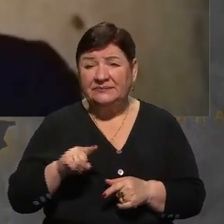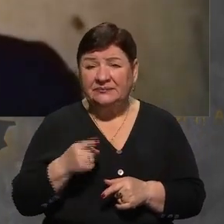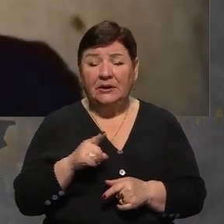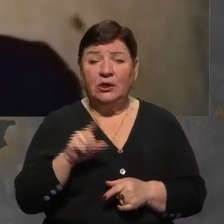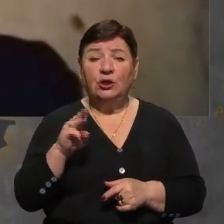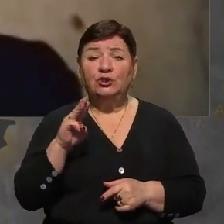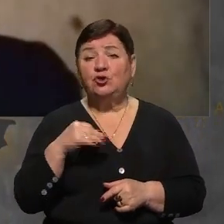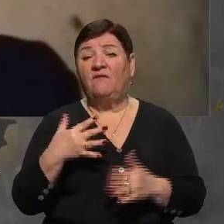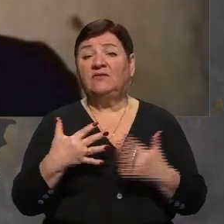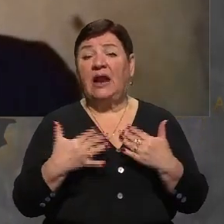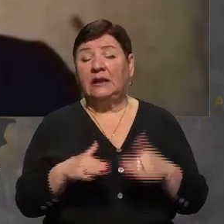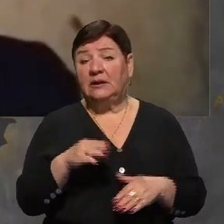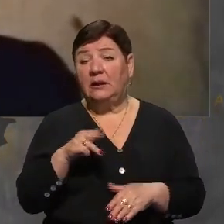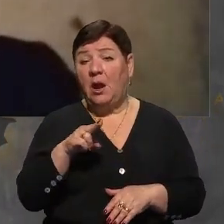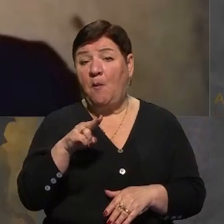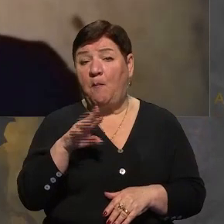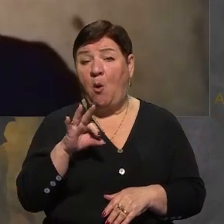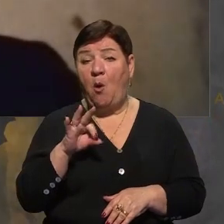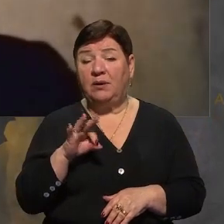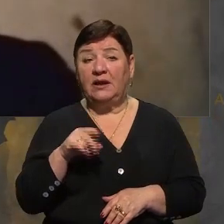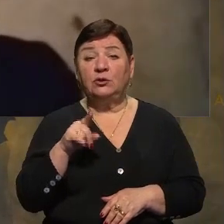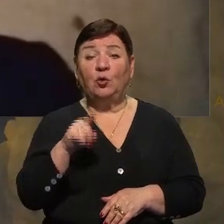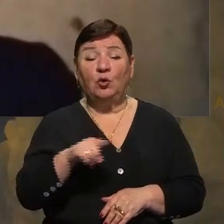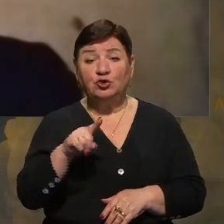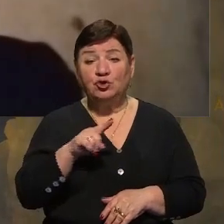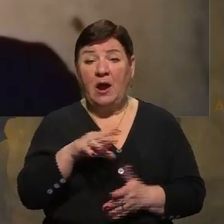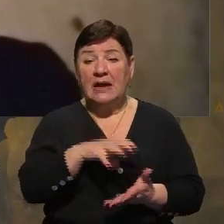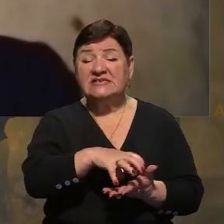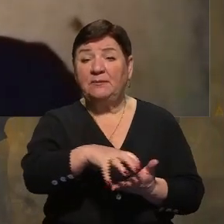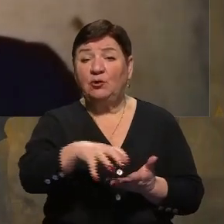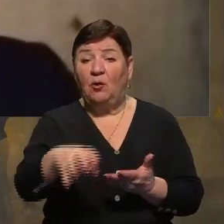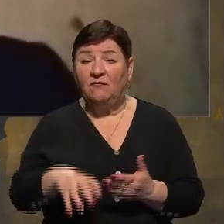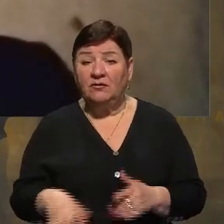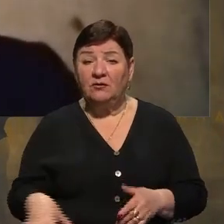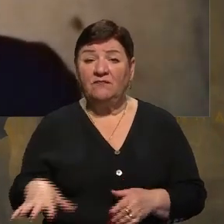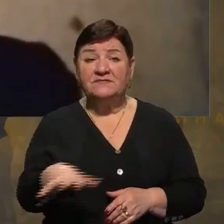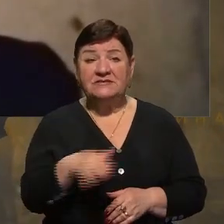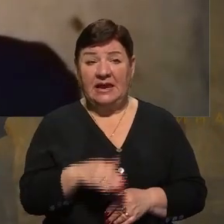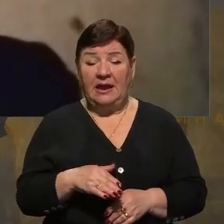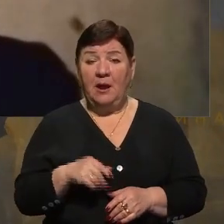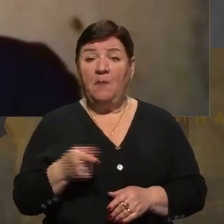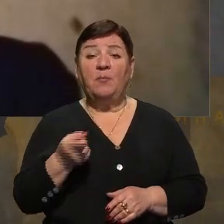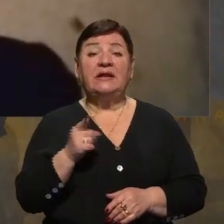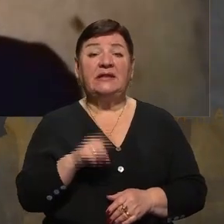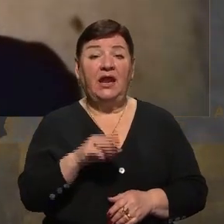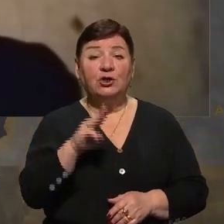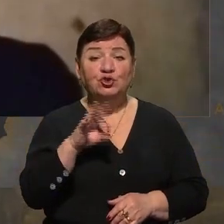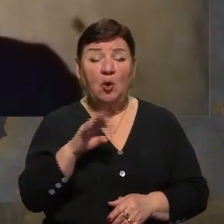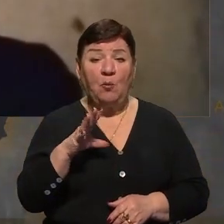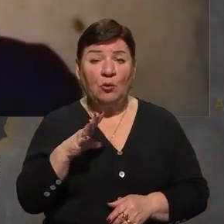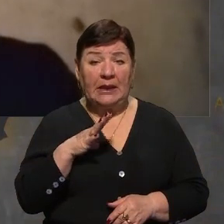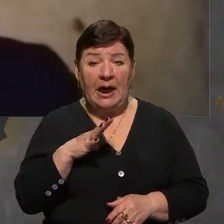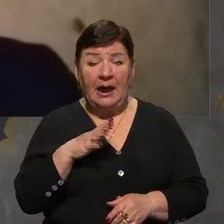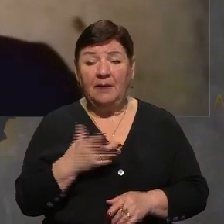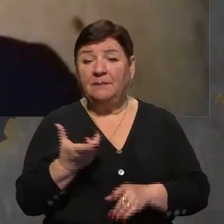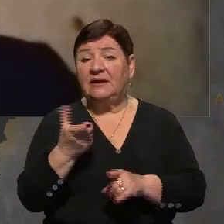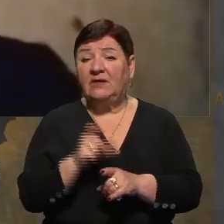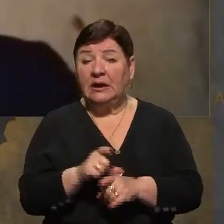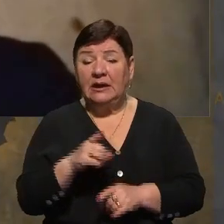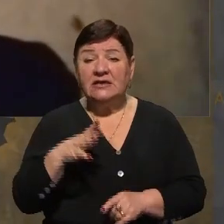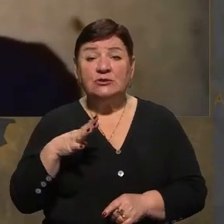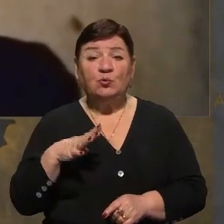його втратили, попри то, що заміновували там все навкруги до дуріння, попри те, що у них була тотальна перевага і були